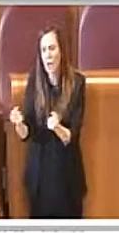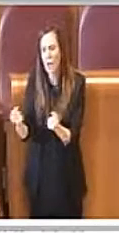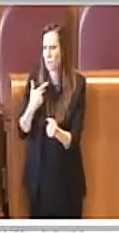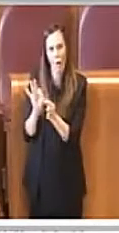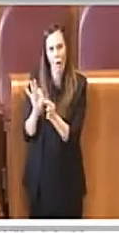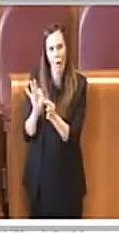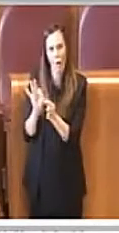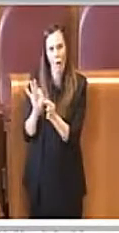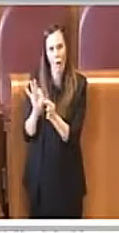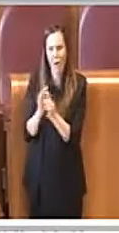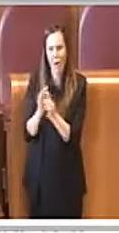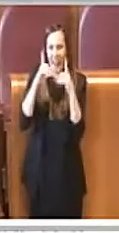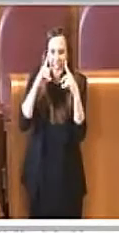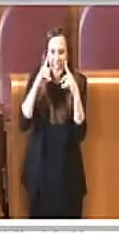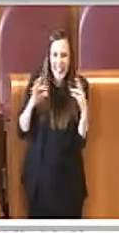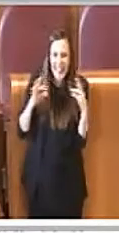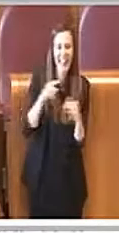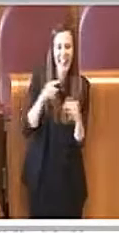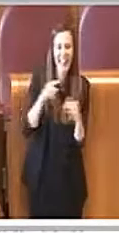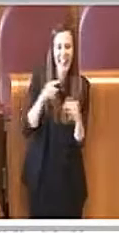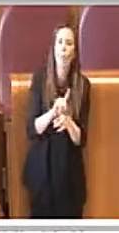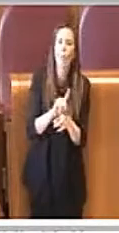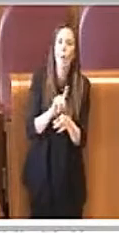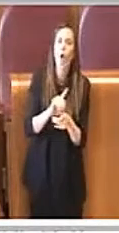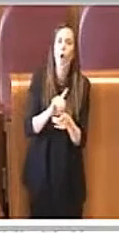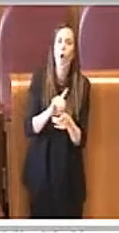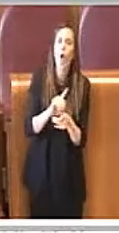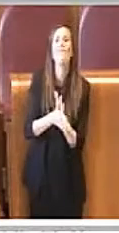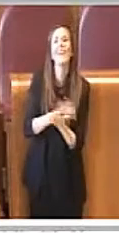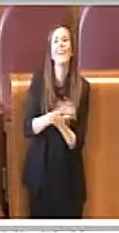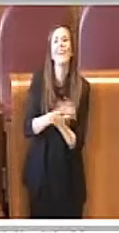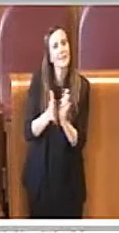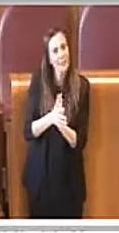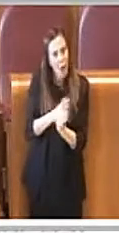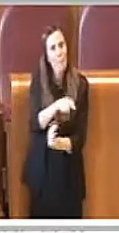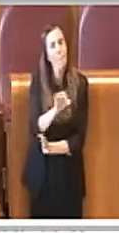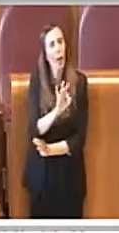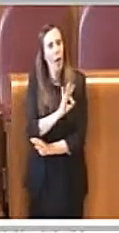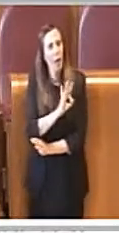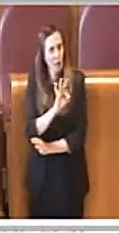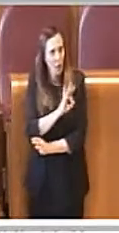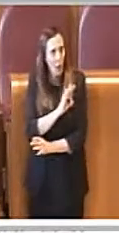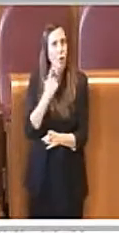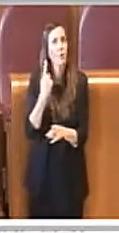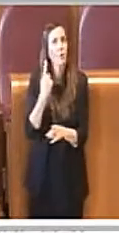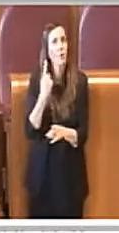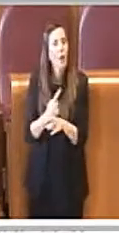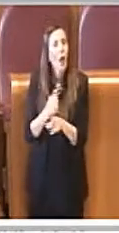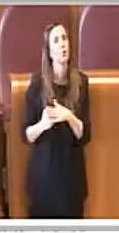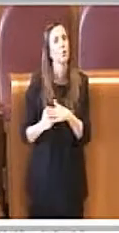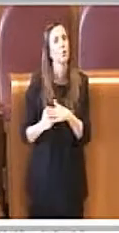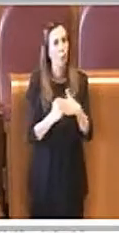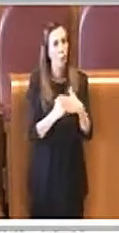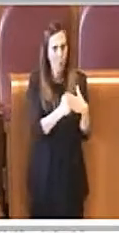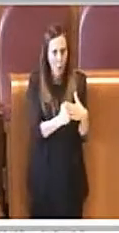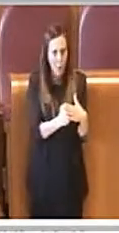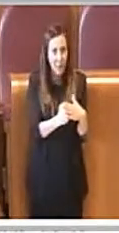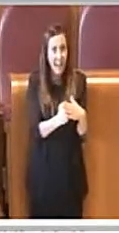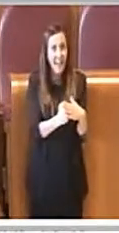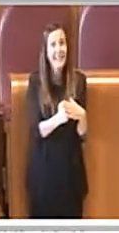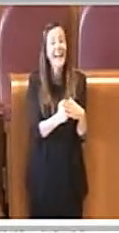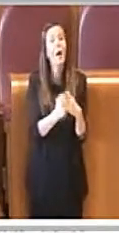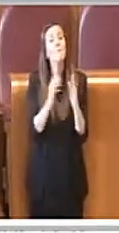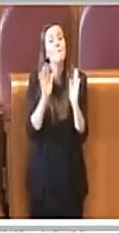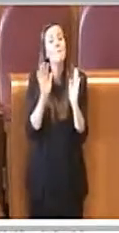Credo che i nidi in convenzione svolgano un'azione meritevole, che devono essere supportati, ma